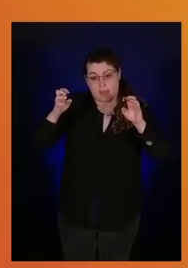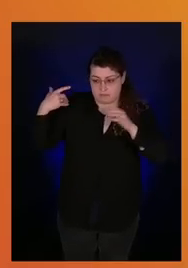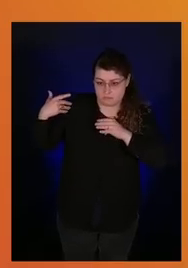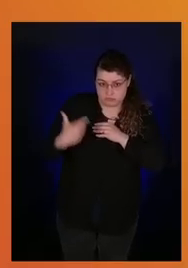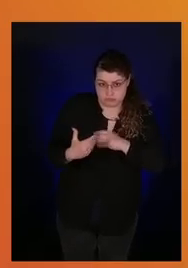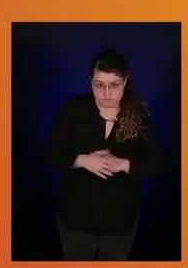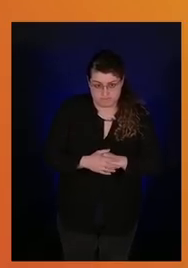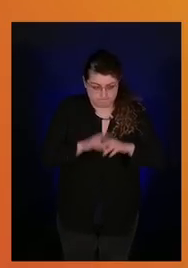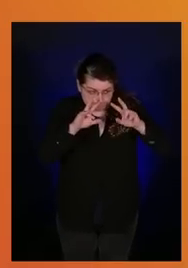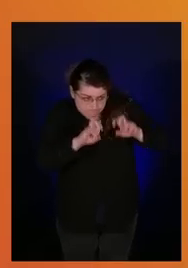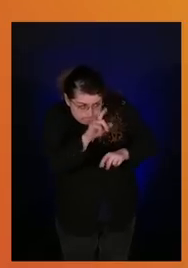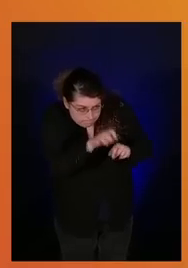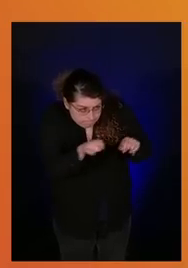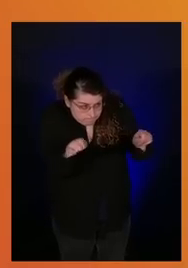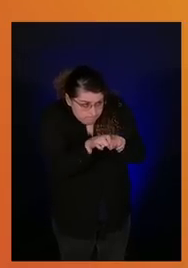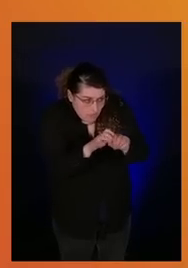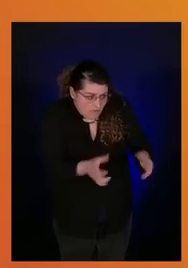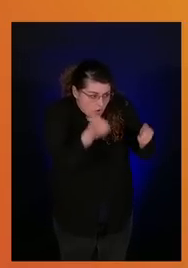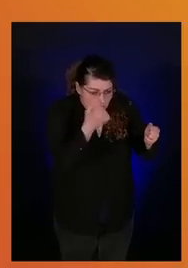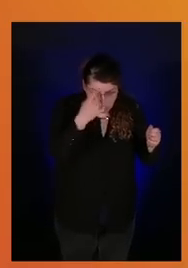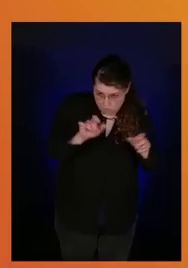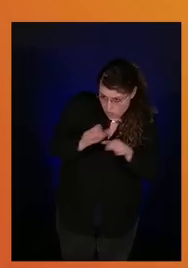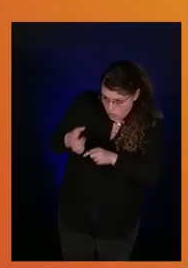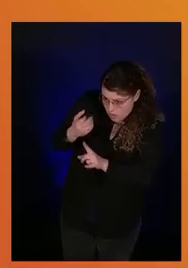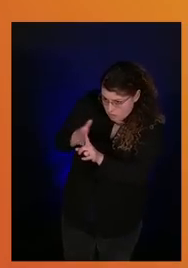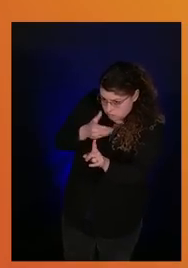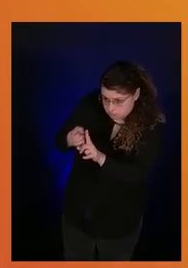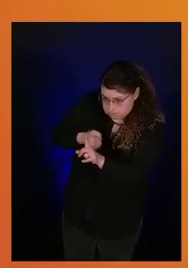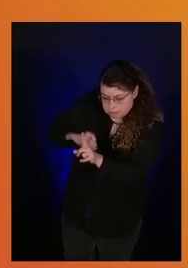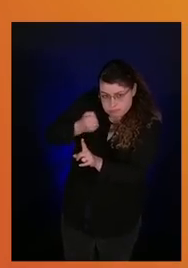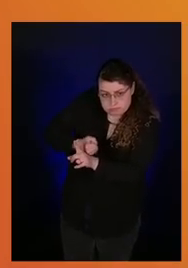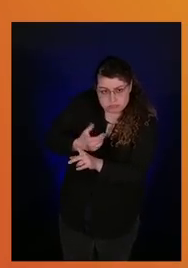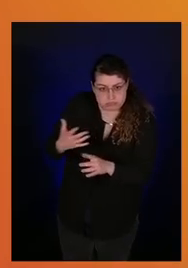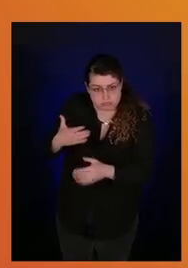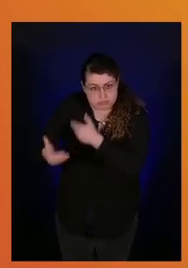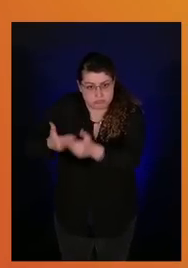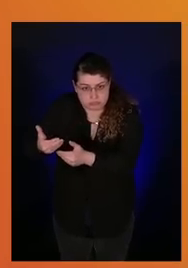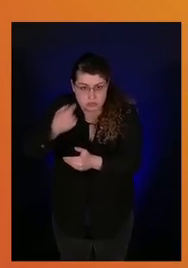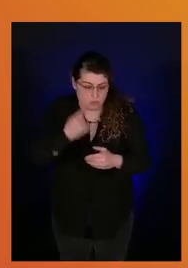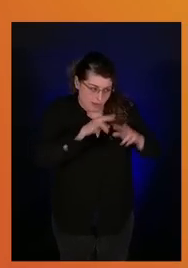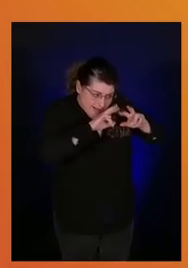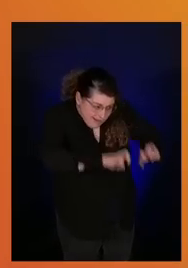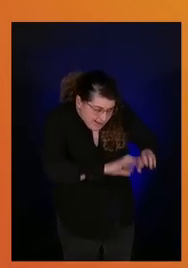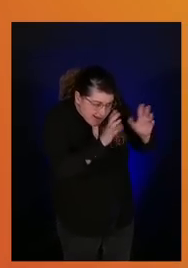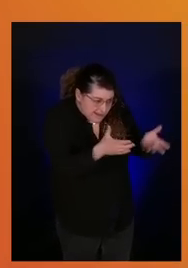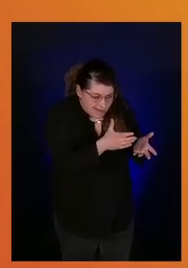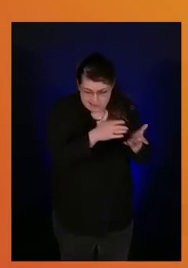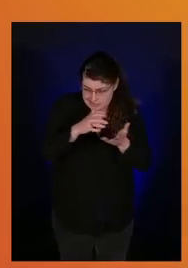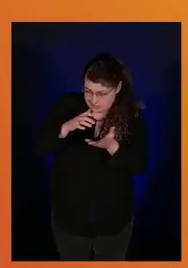Évaluer nos forces pour construire nos luttes est une chose, en décliner un aspect financier et en faire une analyse en est une